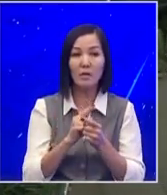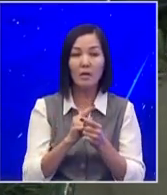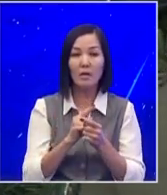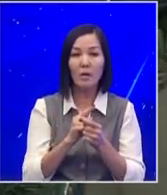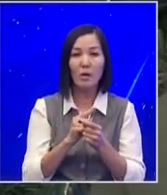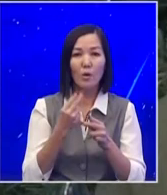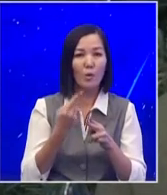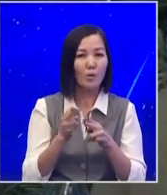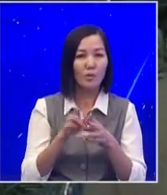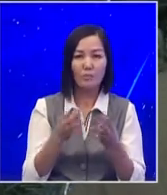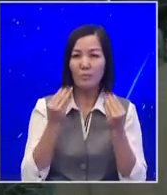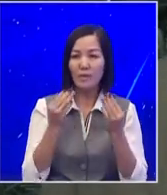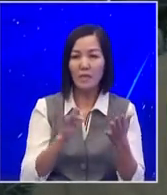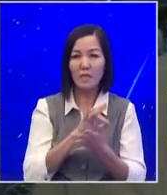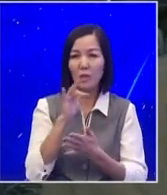неузнаваемого.